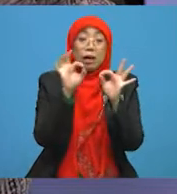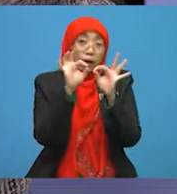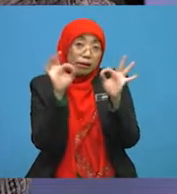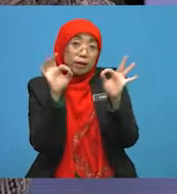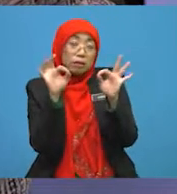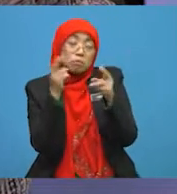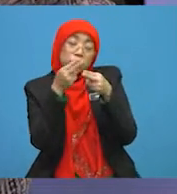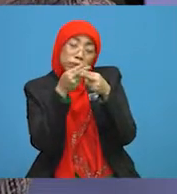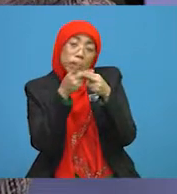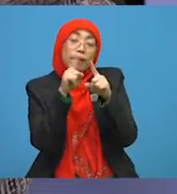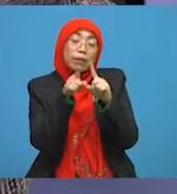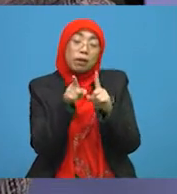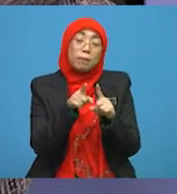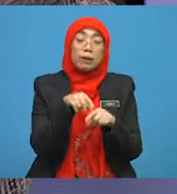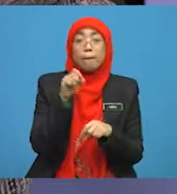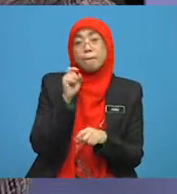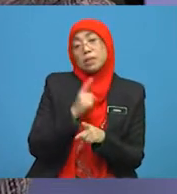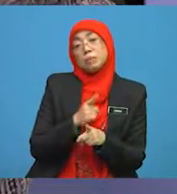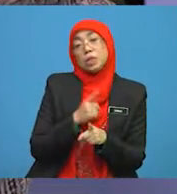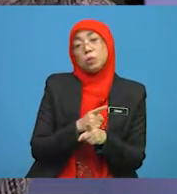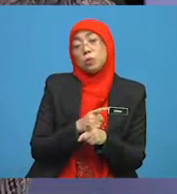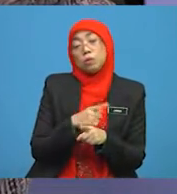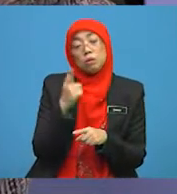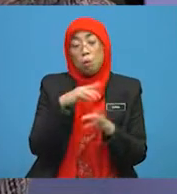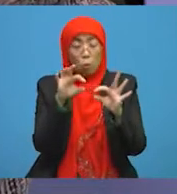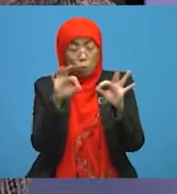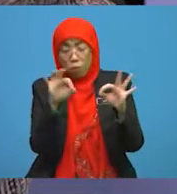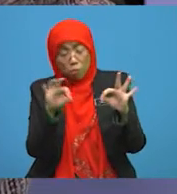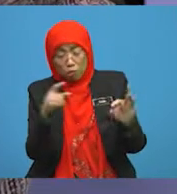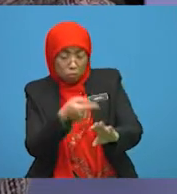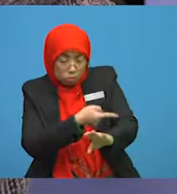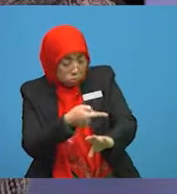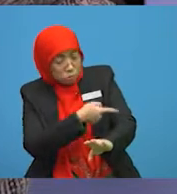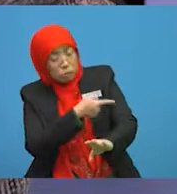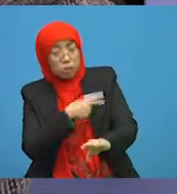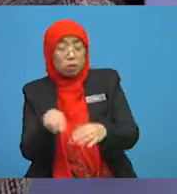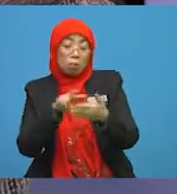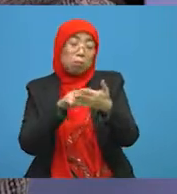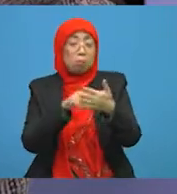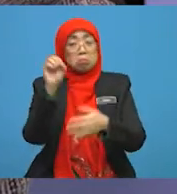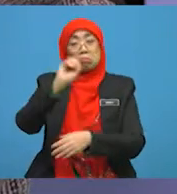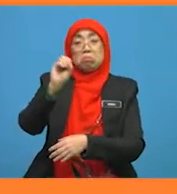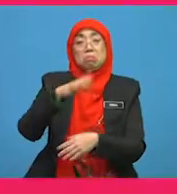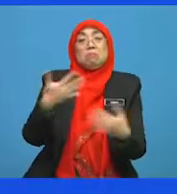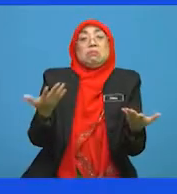tetapi tepat untuk menunjukkan perkaitan makna perkataan dari segi leksikal nanti.